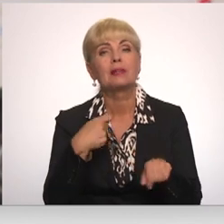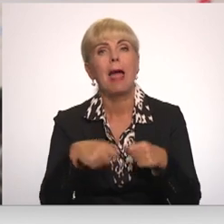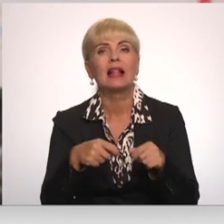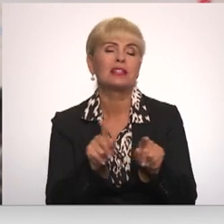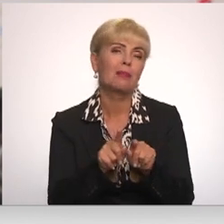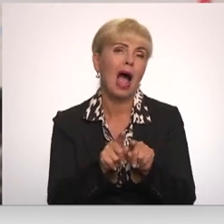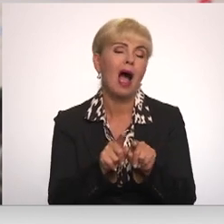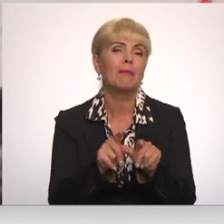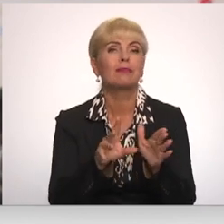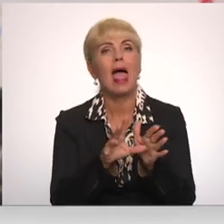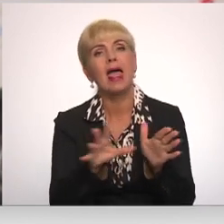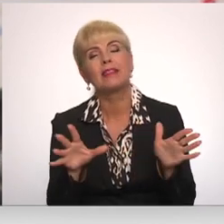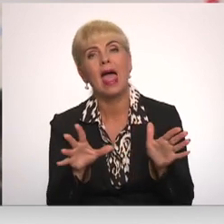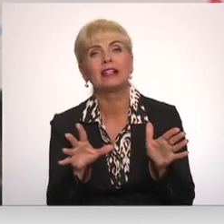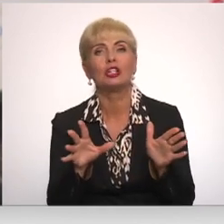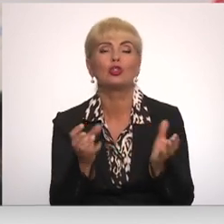tas brīdis, kad tiek